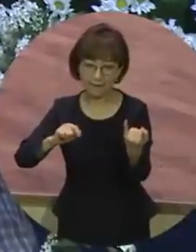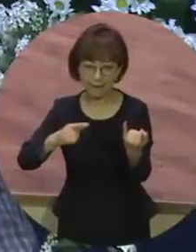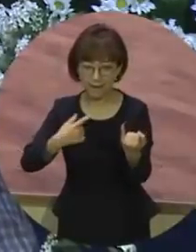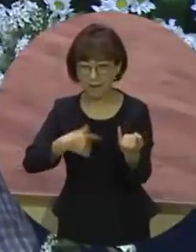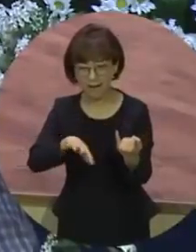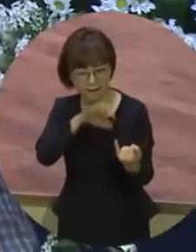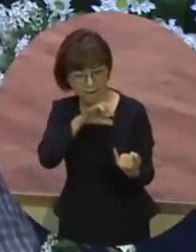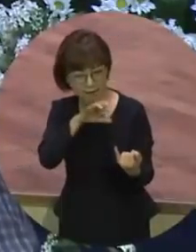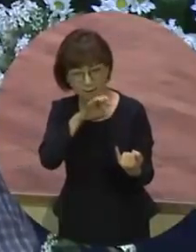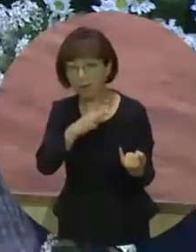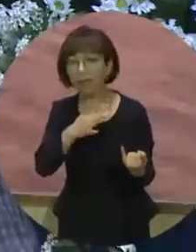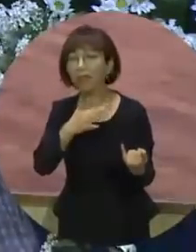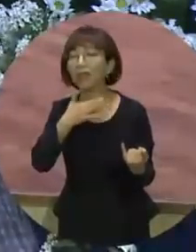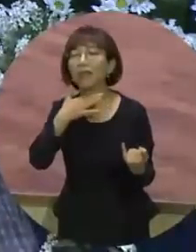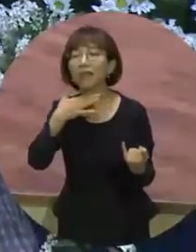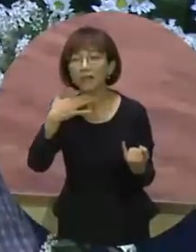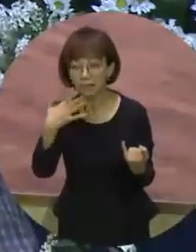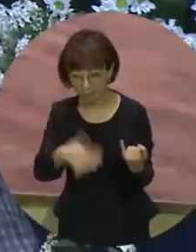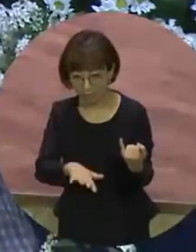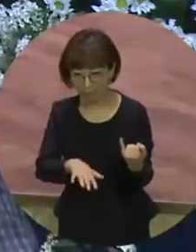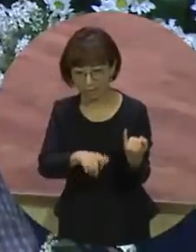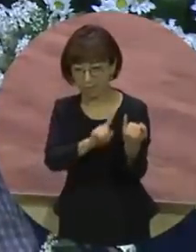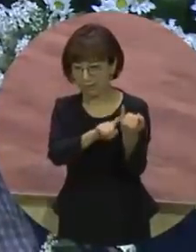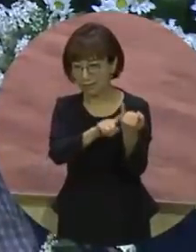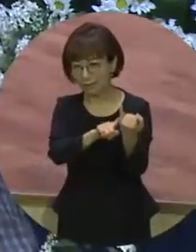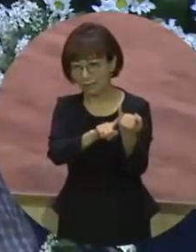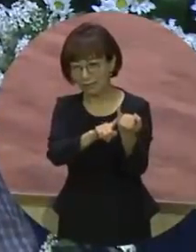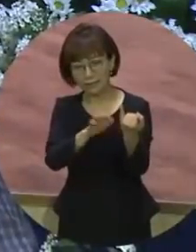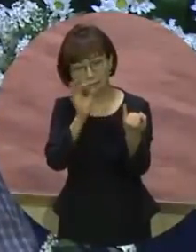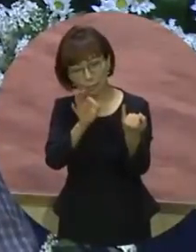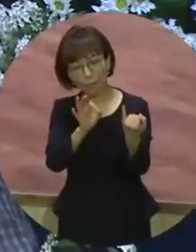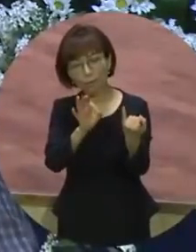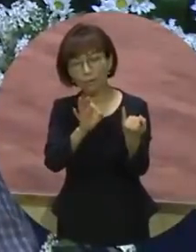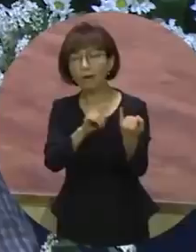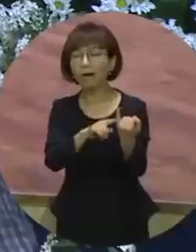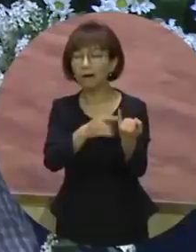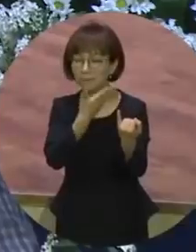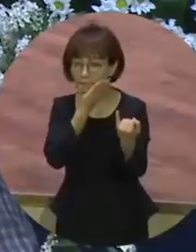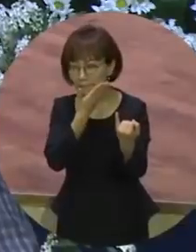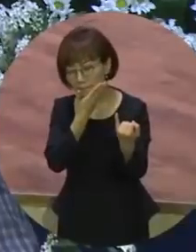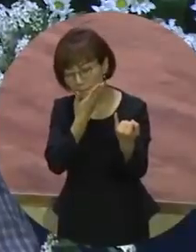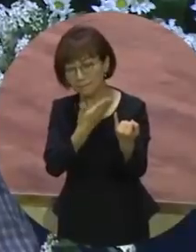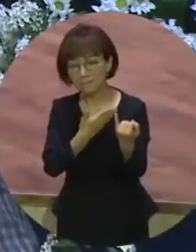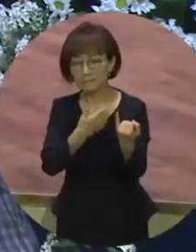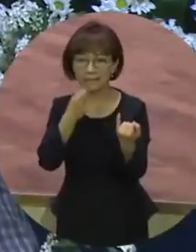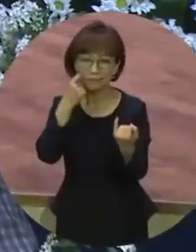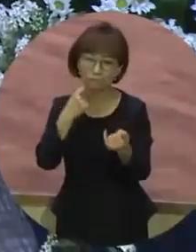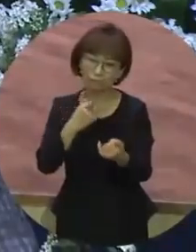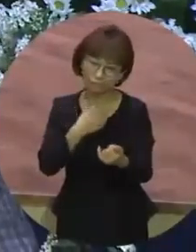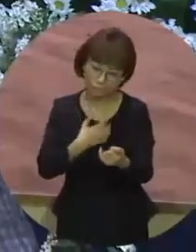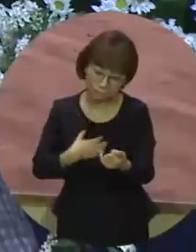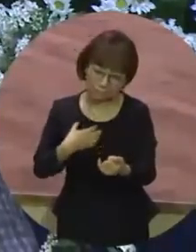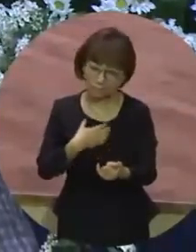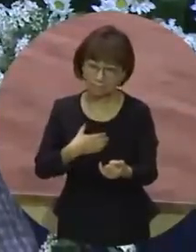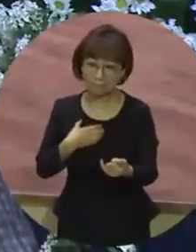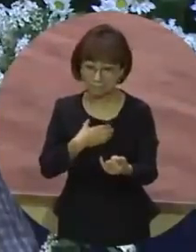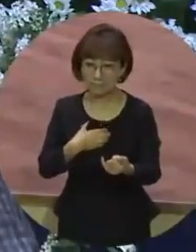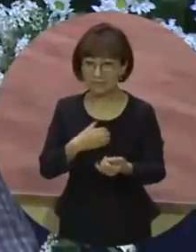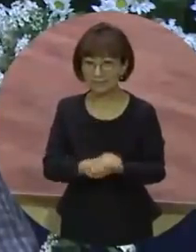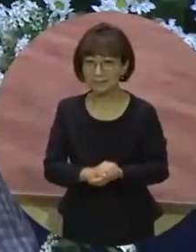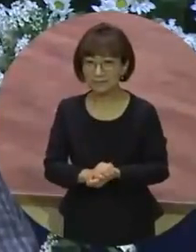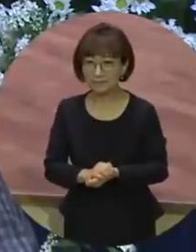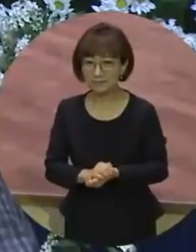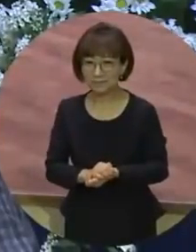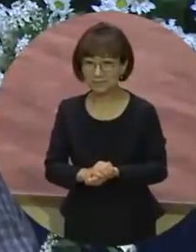따라왔던 이 아내를 생각하면 인간적으로 헤어짐이 엄청 슬펐죠. 뭐 세상 말로 하면 아브라함이 사라 속 많이